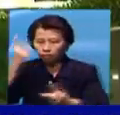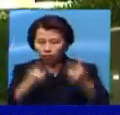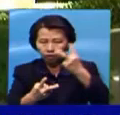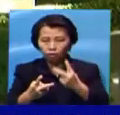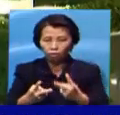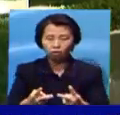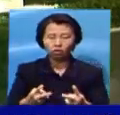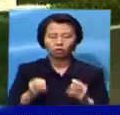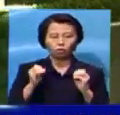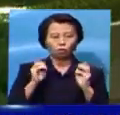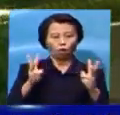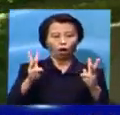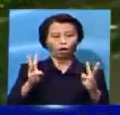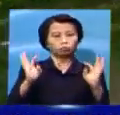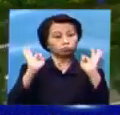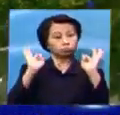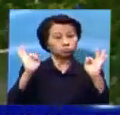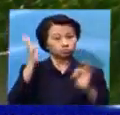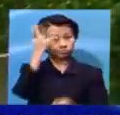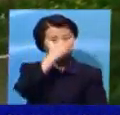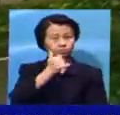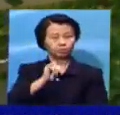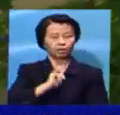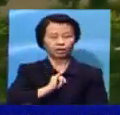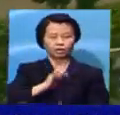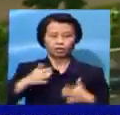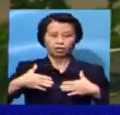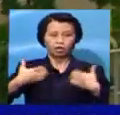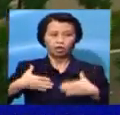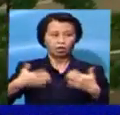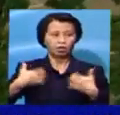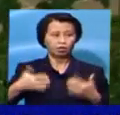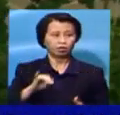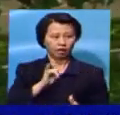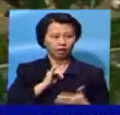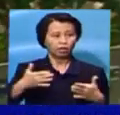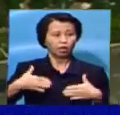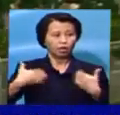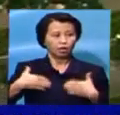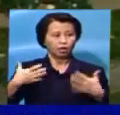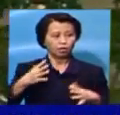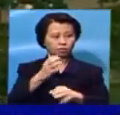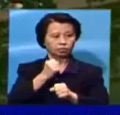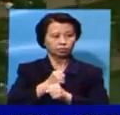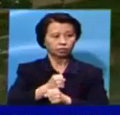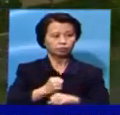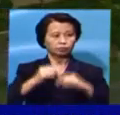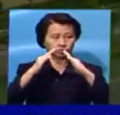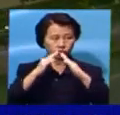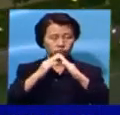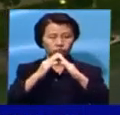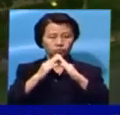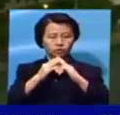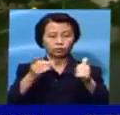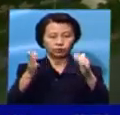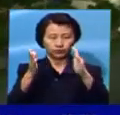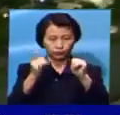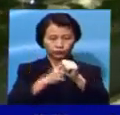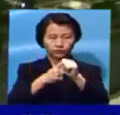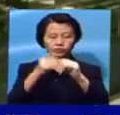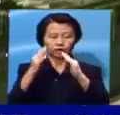Wah very nice very happy and saya juga berasa Happy dapat memiliki satu rumah This is my